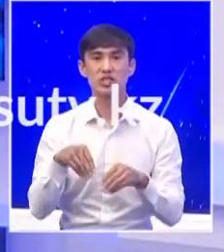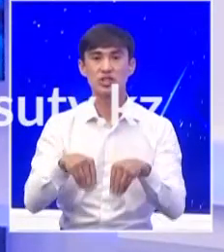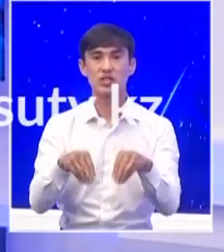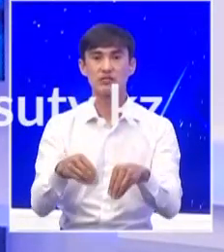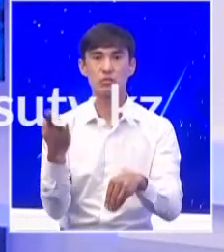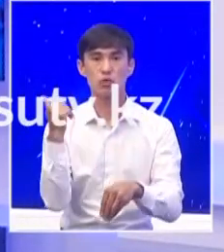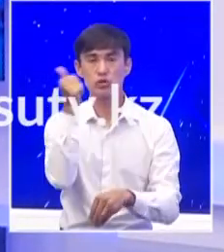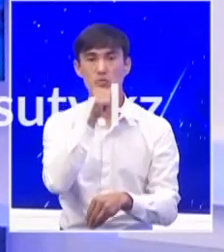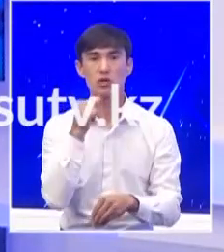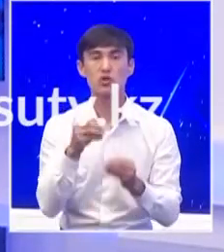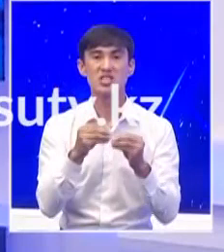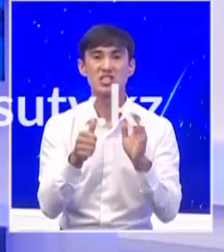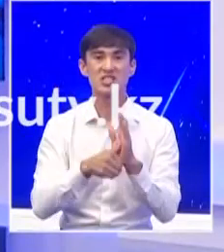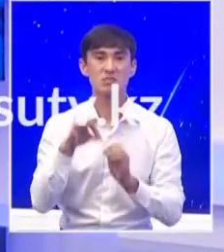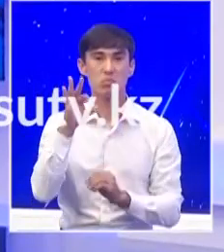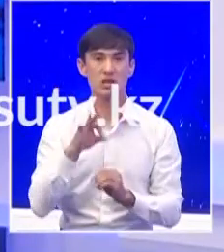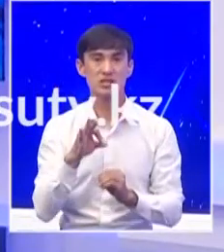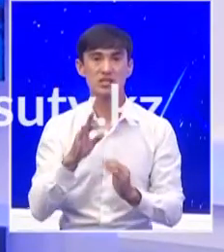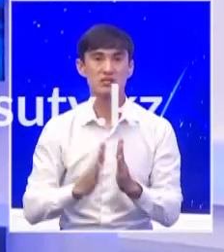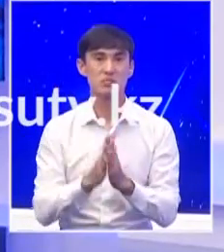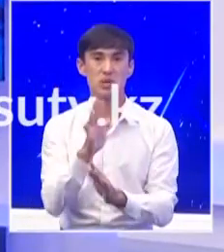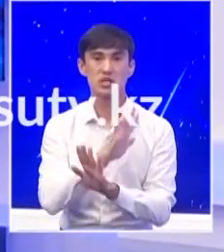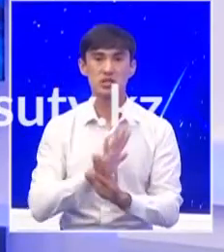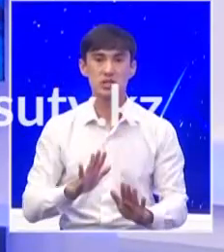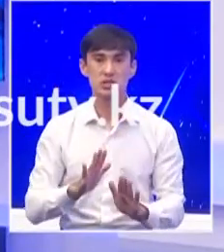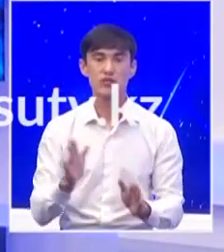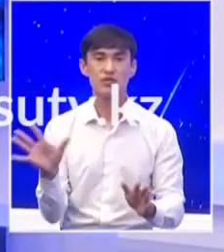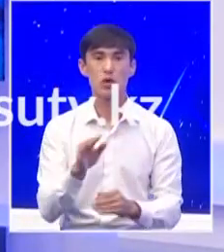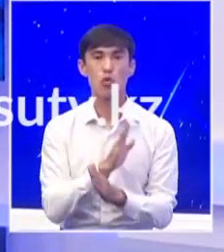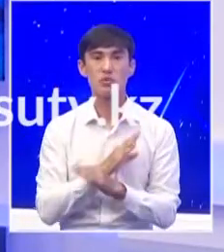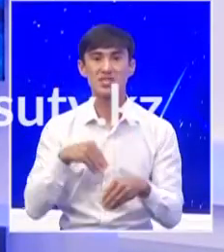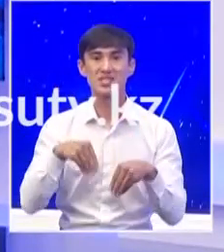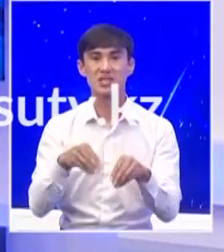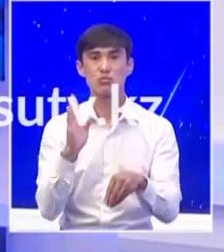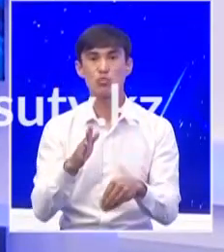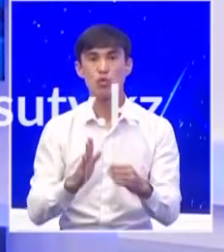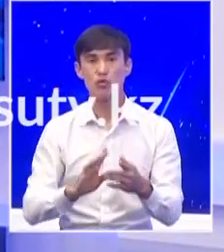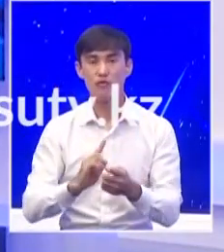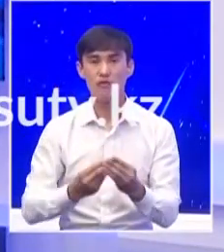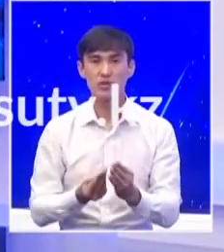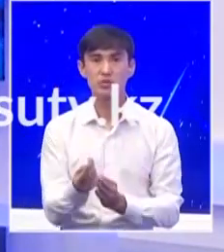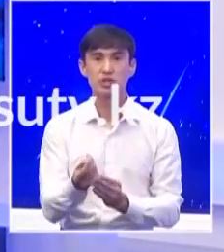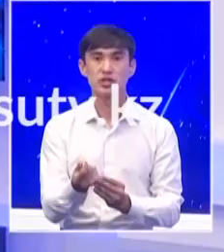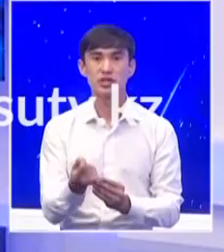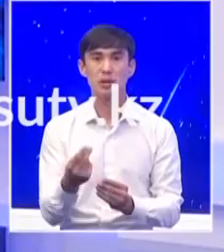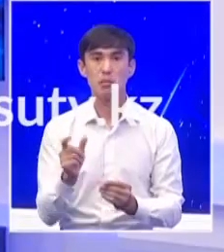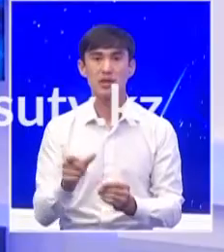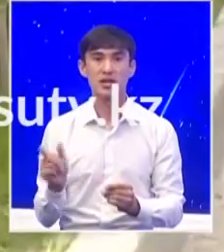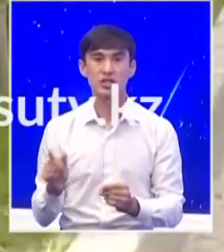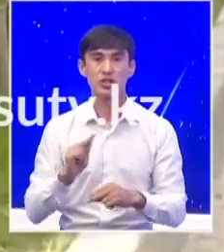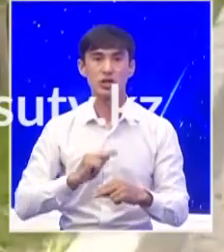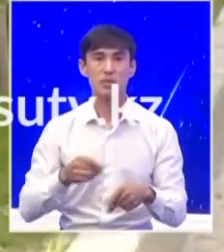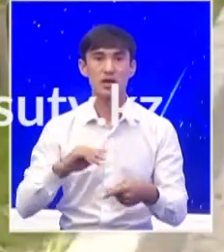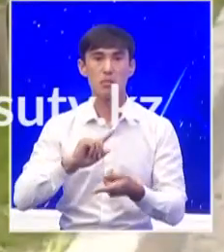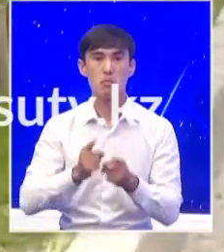высаженных в прошлом году, 16% не прижились. Все умершие саженцы будут возмещены подрядчиками. На их место